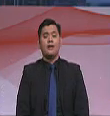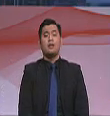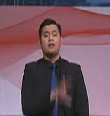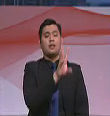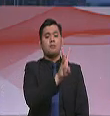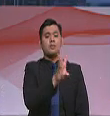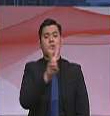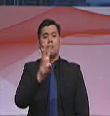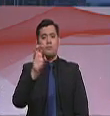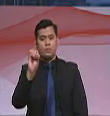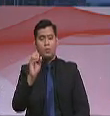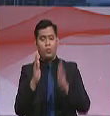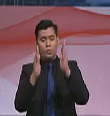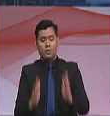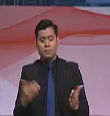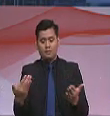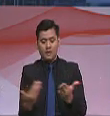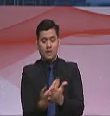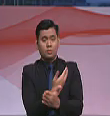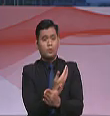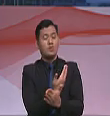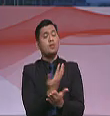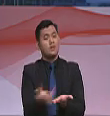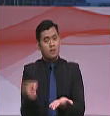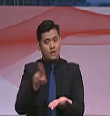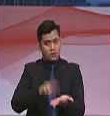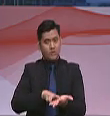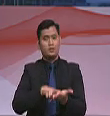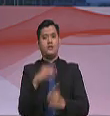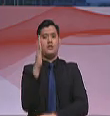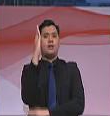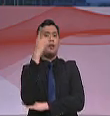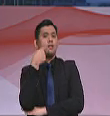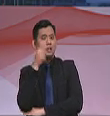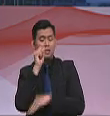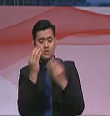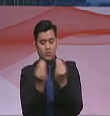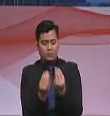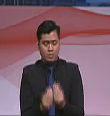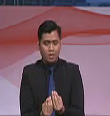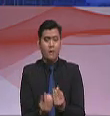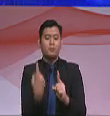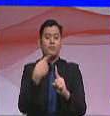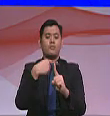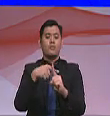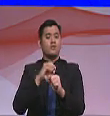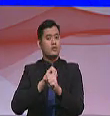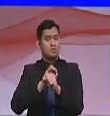660 kes baru COVID-19 direkodkan setakat tengah hari tadi, menjadikan jumlah kumulatif kes positif